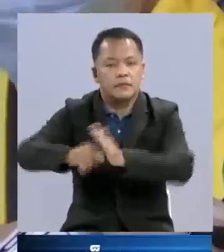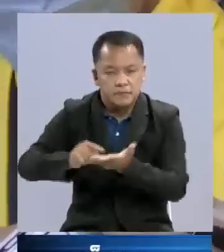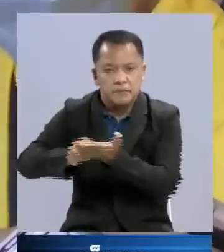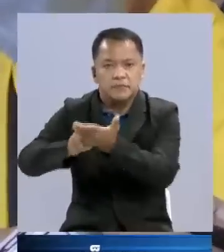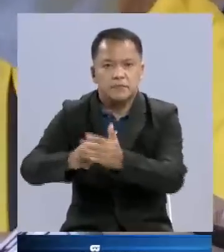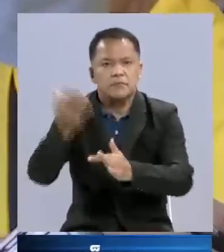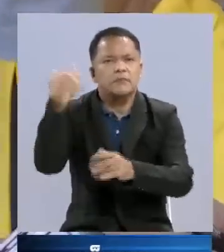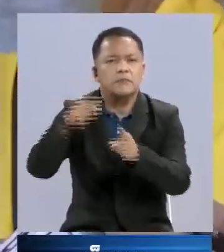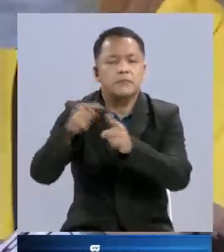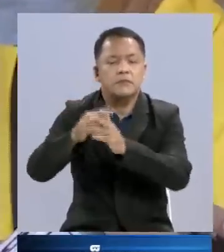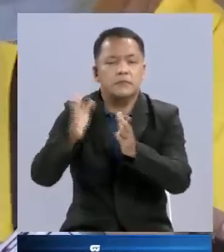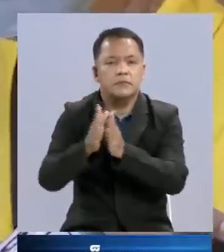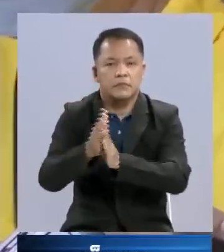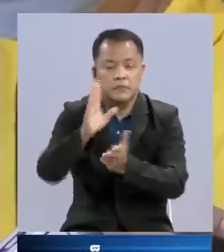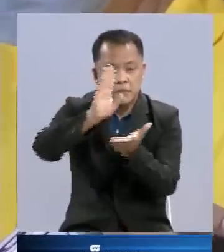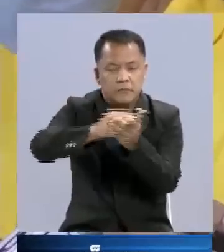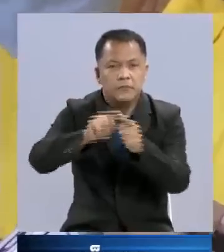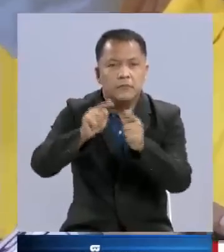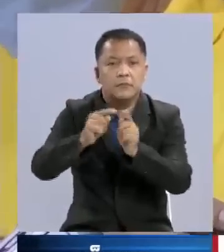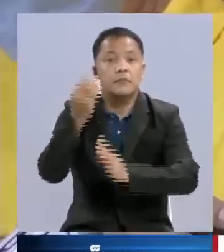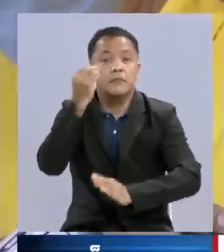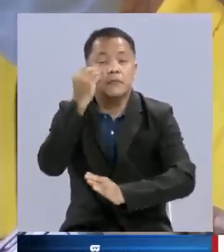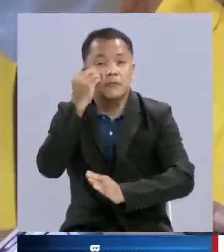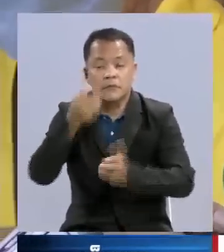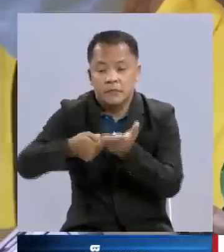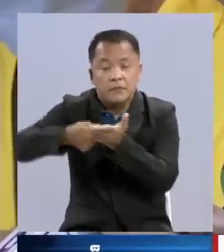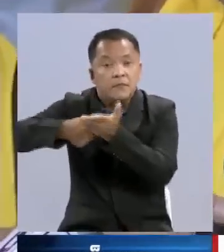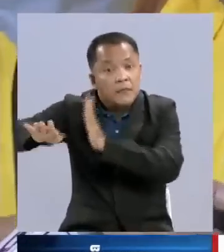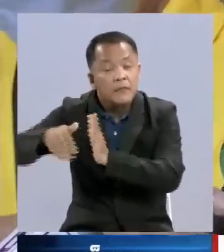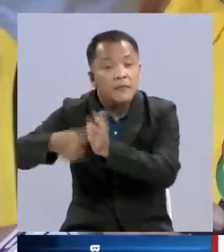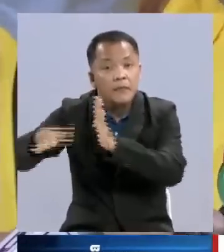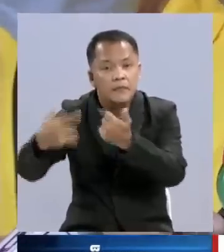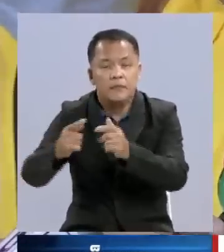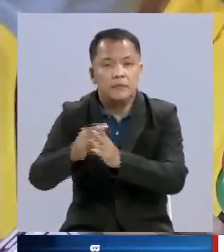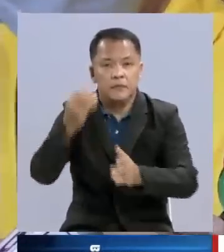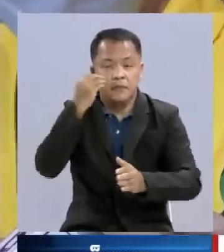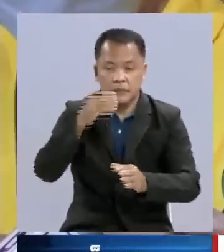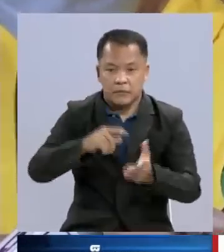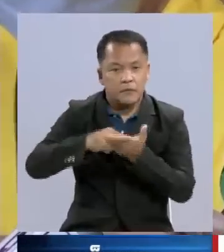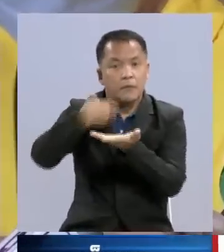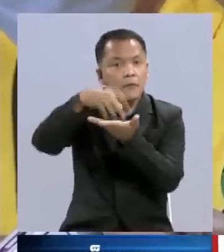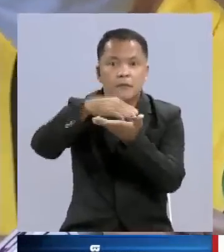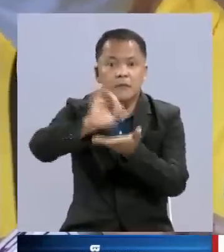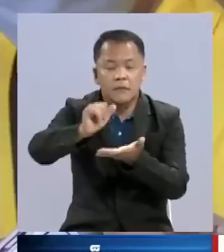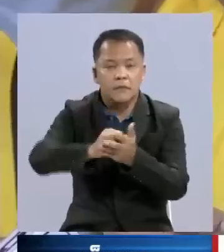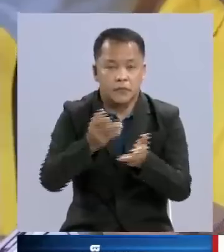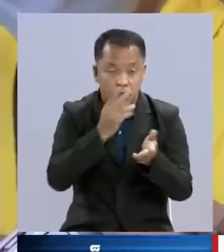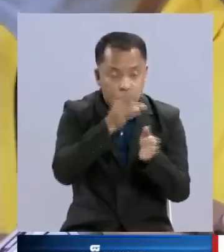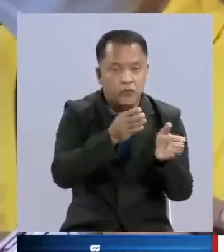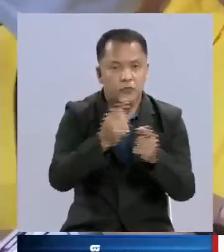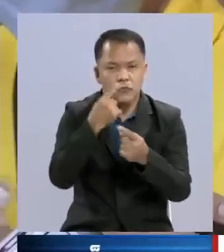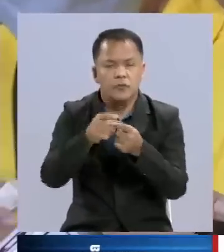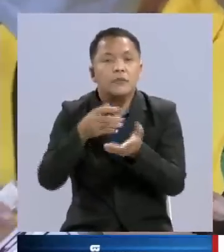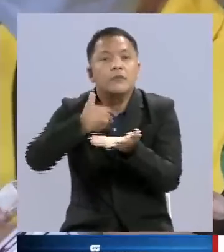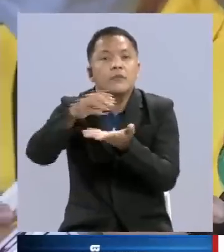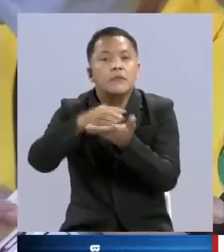เพราะจากเรื่องการที่เขาไปได้ข้อมูลว่าคุณพิธาเทขายหุ้นแต่ทางก้าวไกลเขายังไม่ได้ให้ข้อมูลคุณผู้ชมต้องฟังสองฝ่ายนะฮะอันนี้